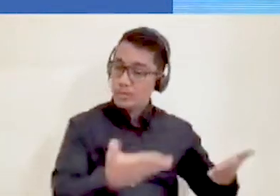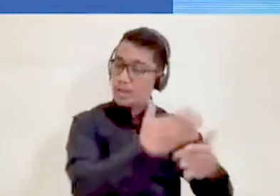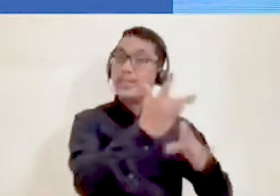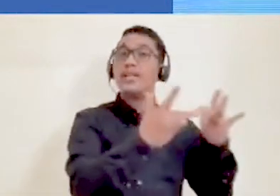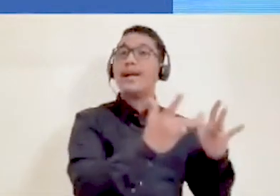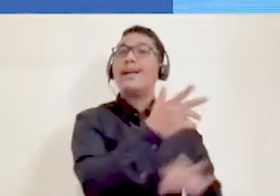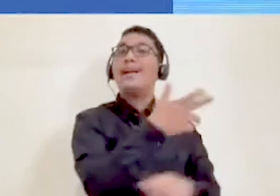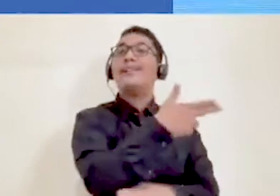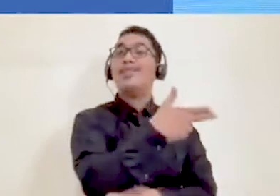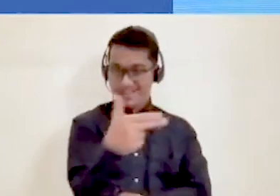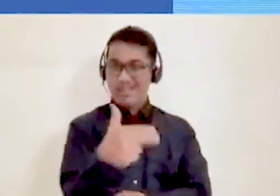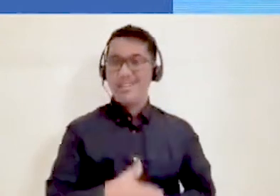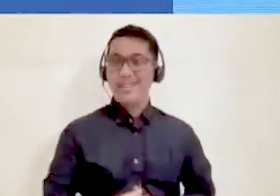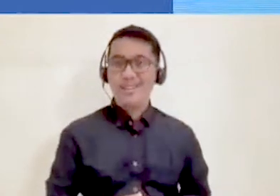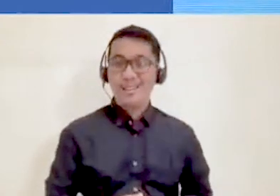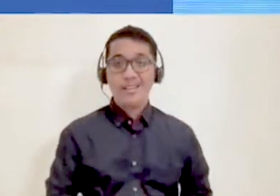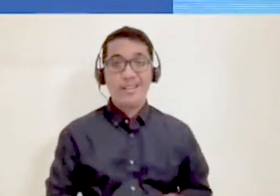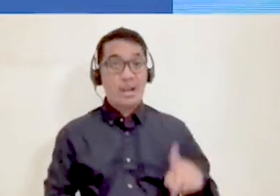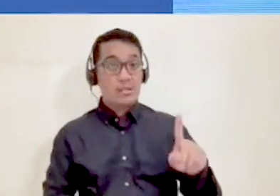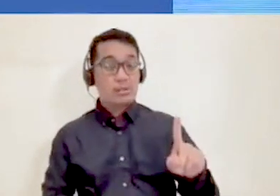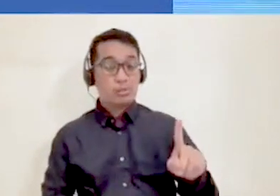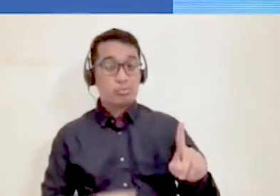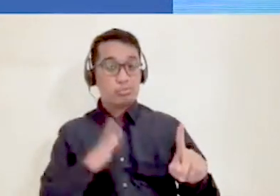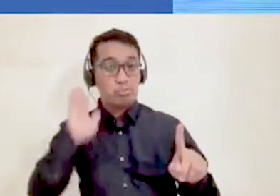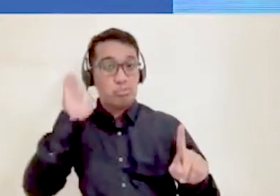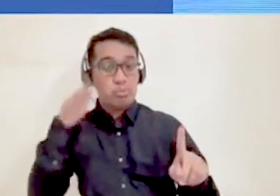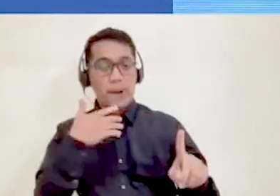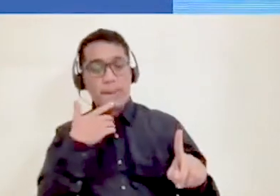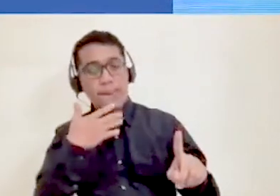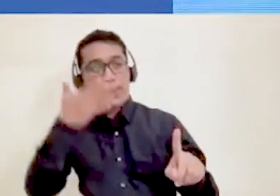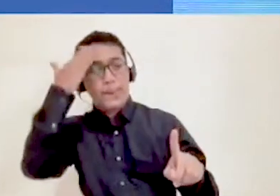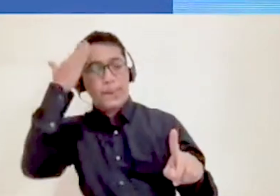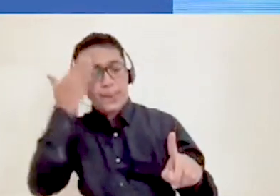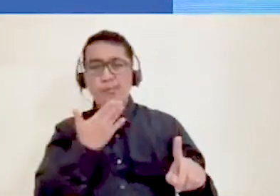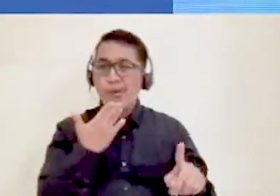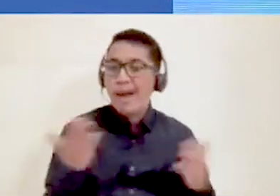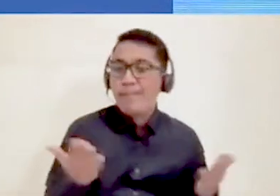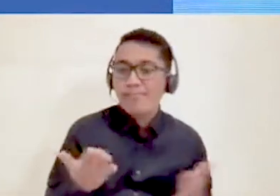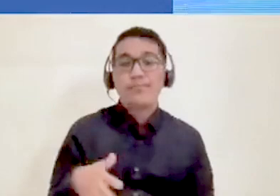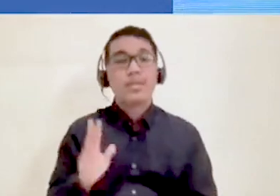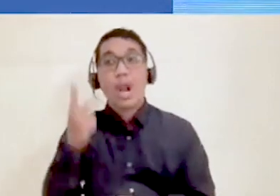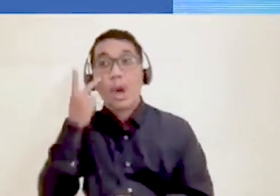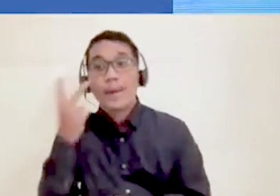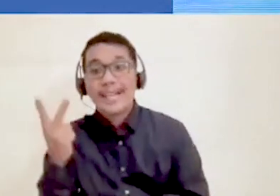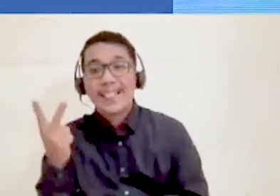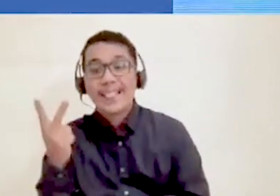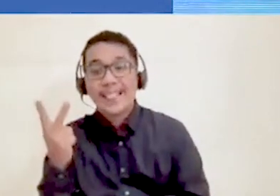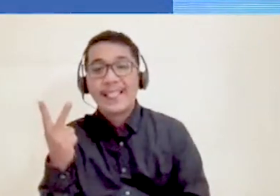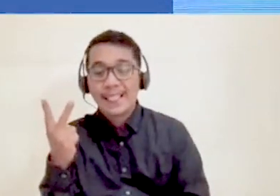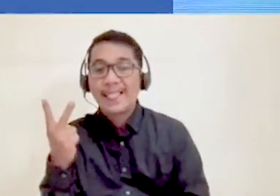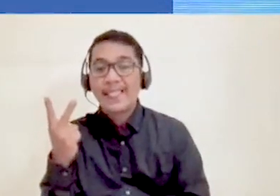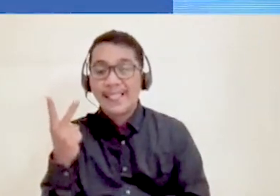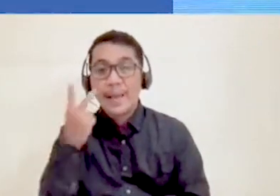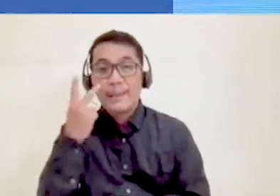Indonesia salah satu penjelasan yang paling mudah dipahami adalah ketika kita melihat series